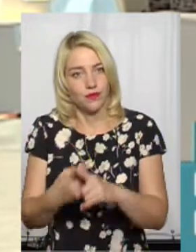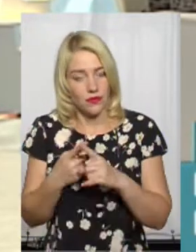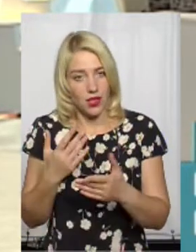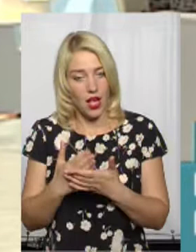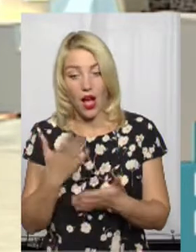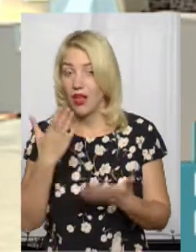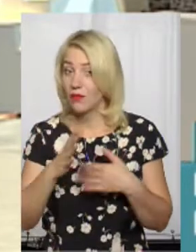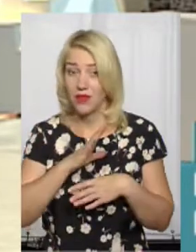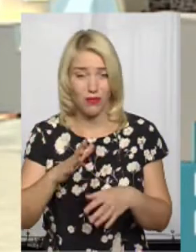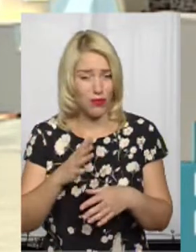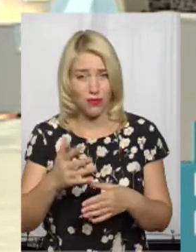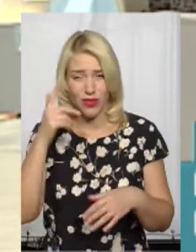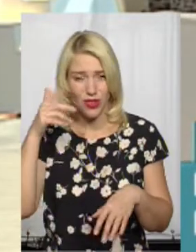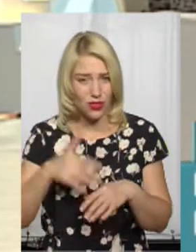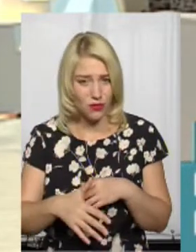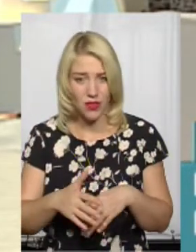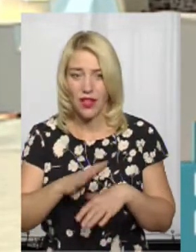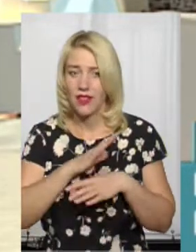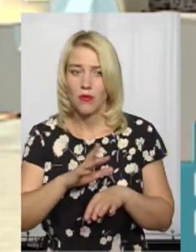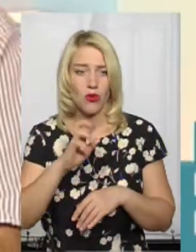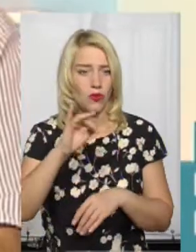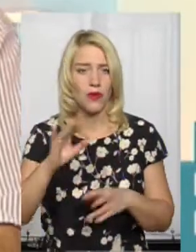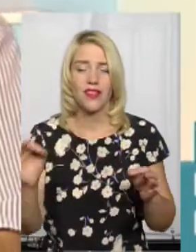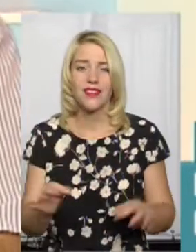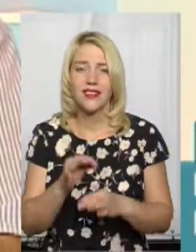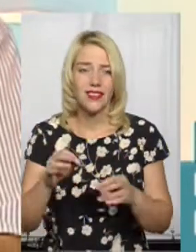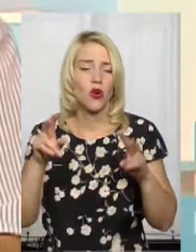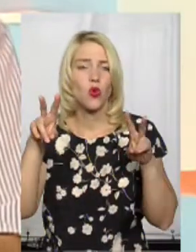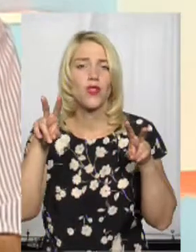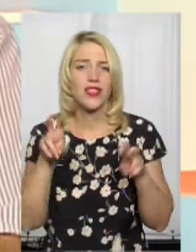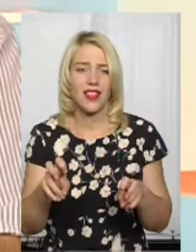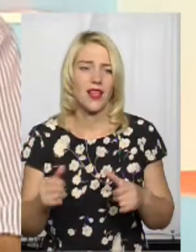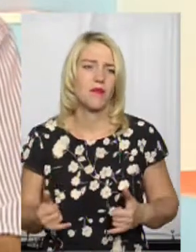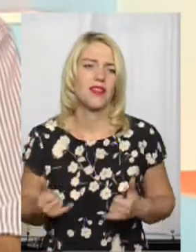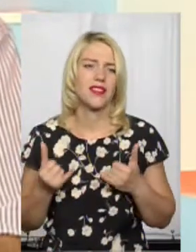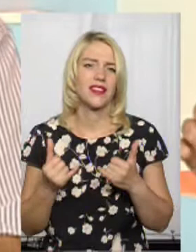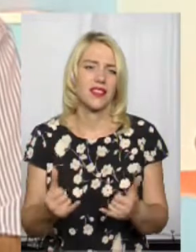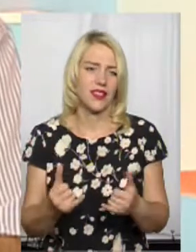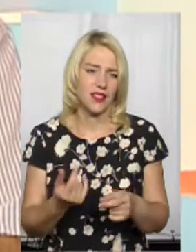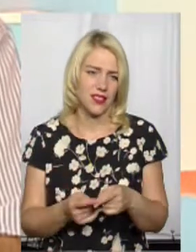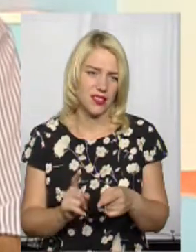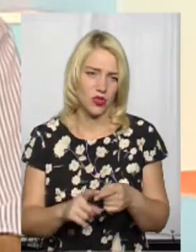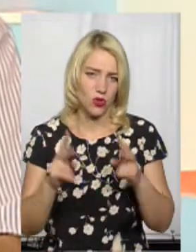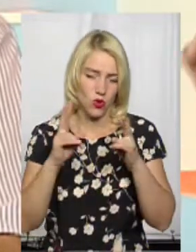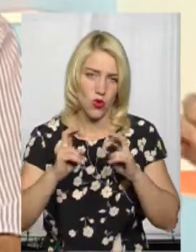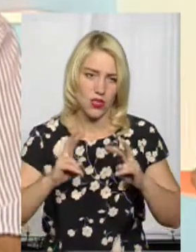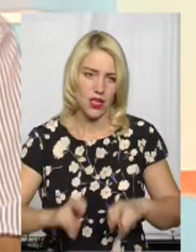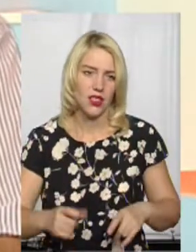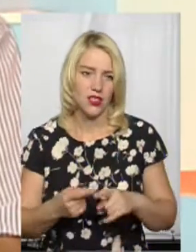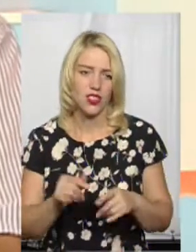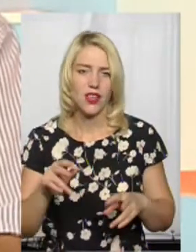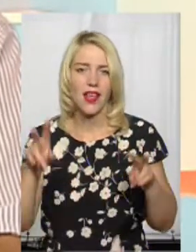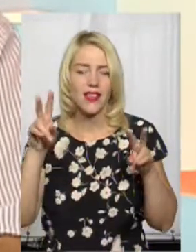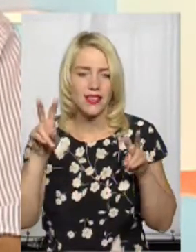було розуміння, то не було б ніякої теми для цього дослідження і теми для